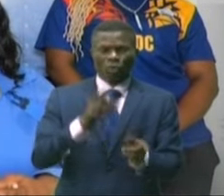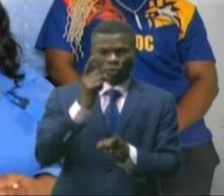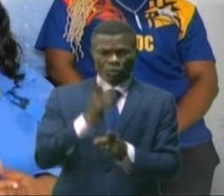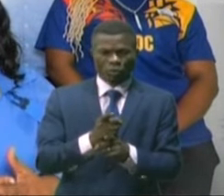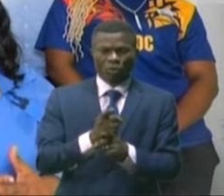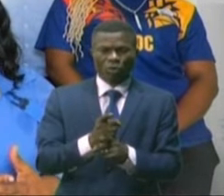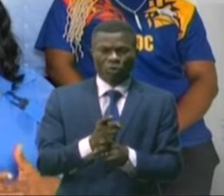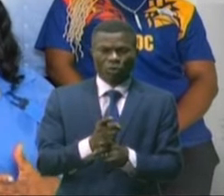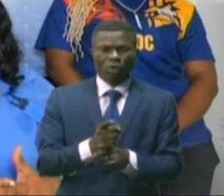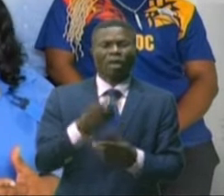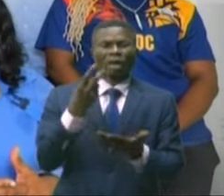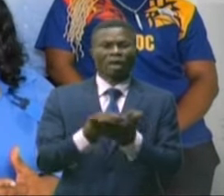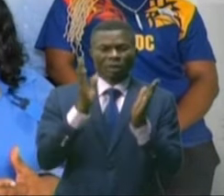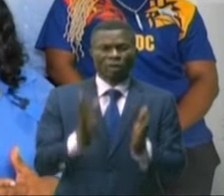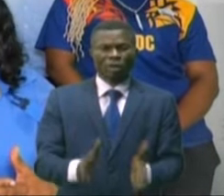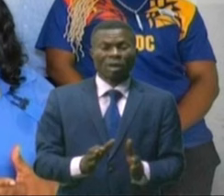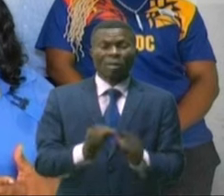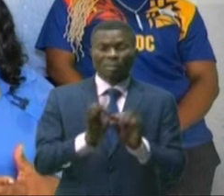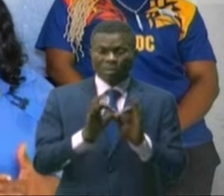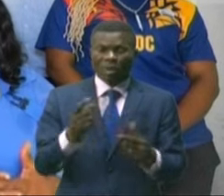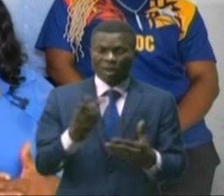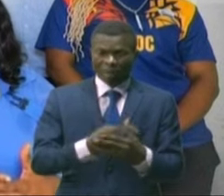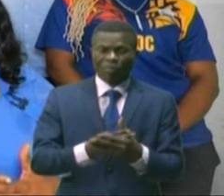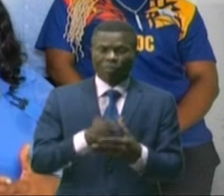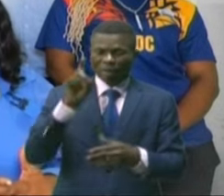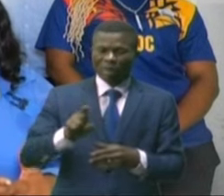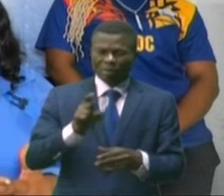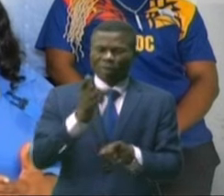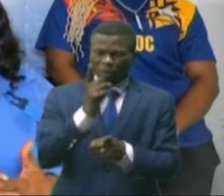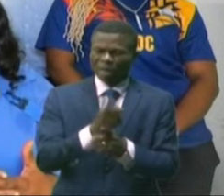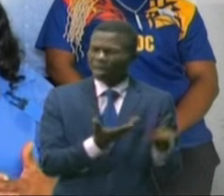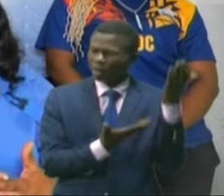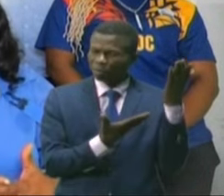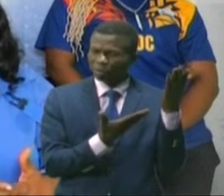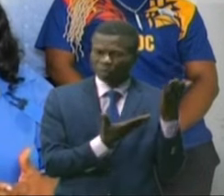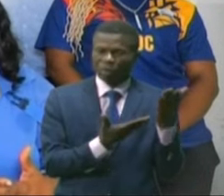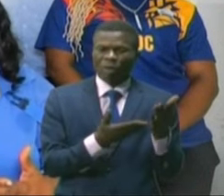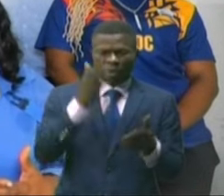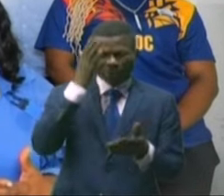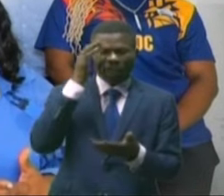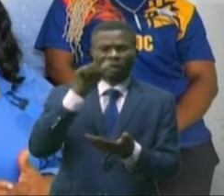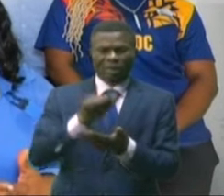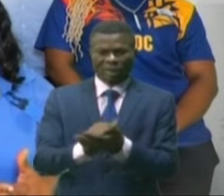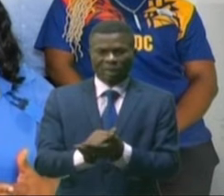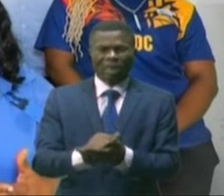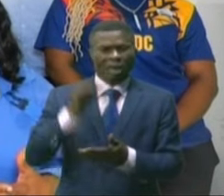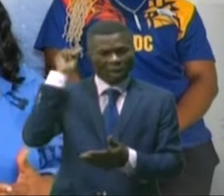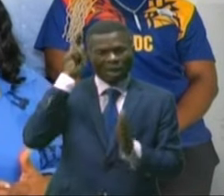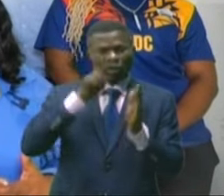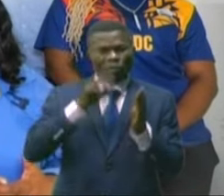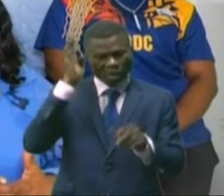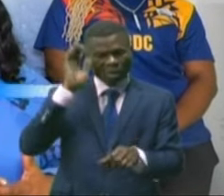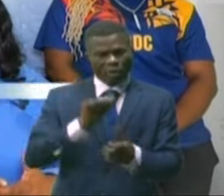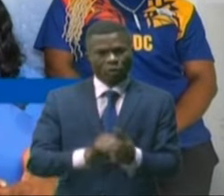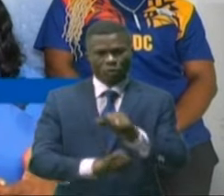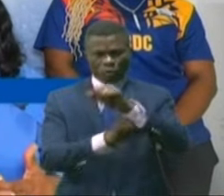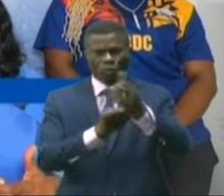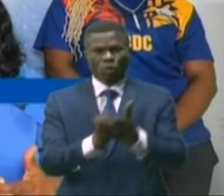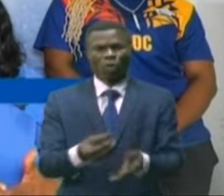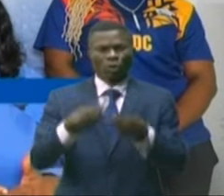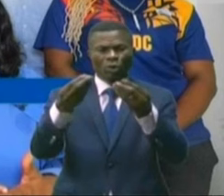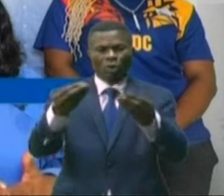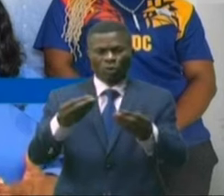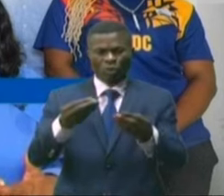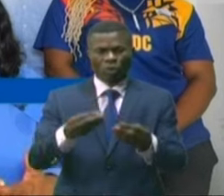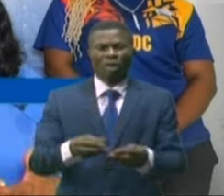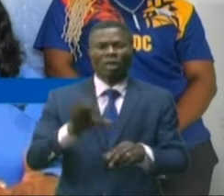Ce sont des sportifs, oui, mais ils ont des besoins spécifiques qui doivent être tenus en compte par le gouvernement pour qu'on puisse leur donner